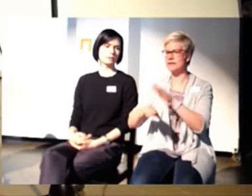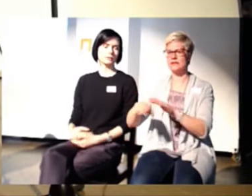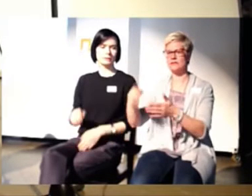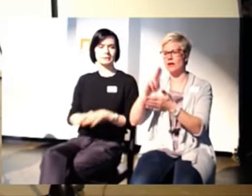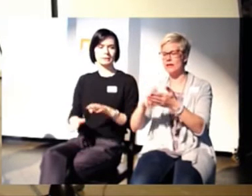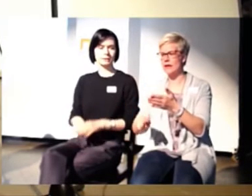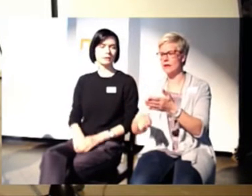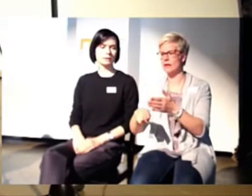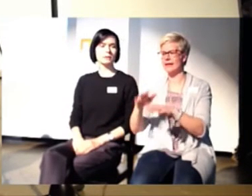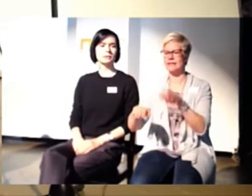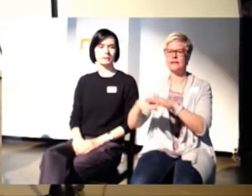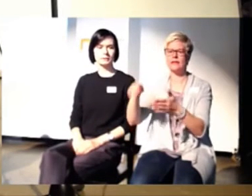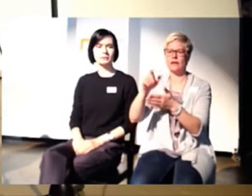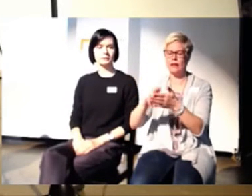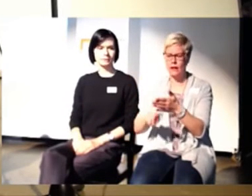myöhemmin kielessä.